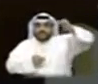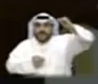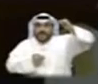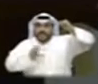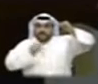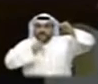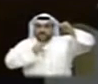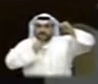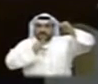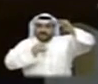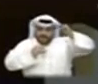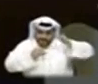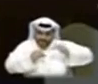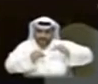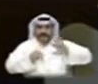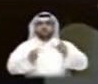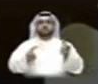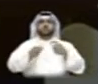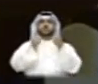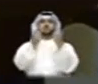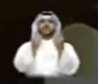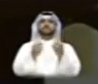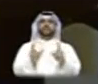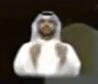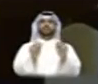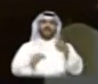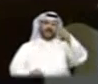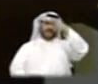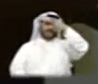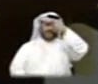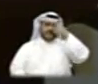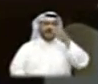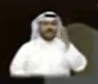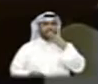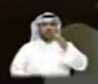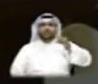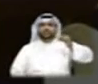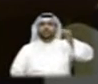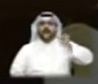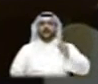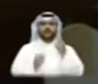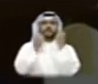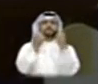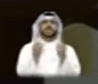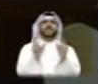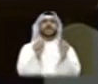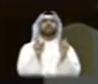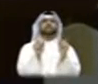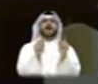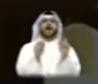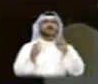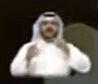ثابتة. الغدد الصماء الأخرى مثل البلوغ المتأخر، البلوغ المتقدم، والغدة جار